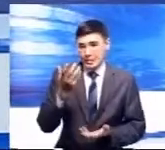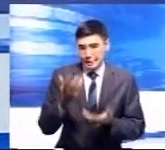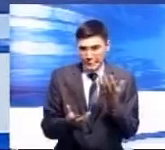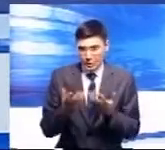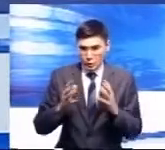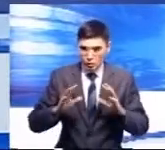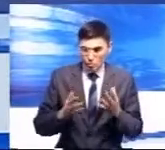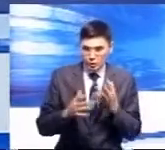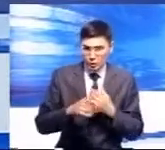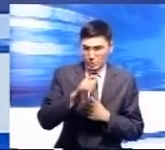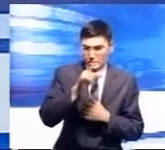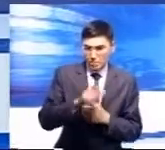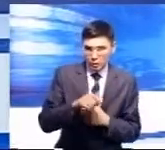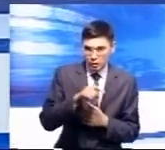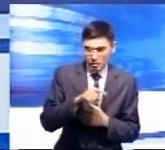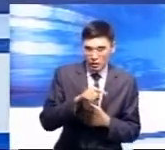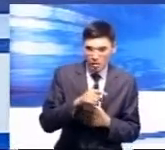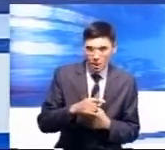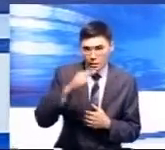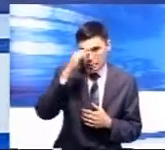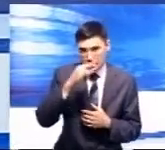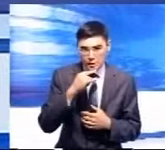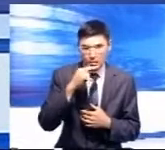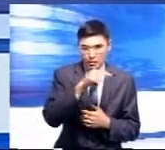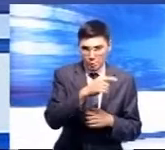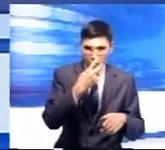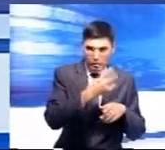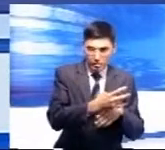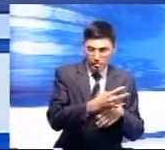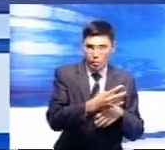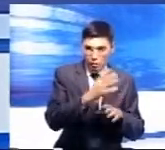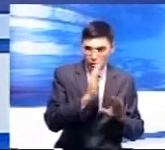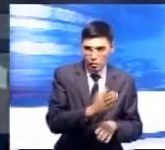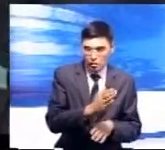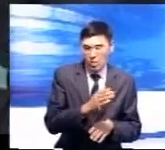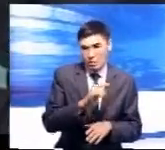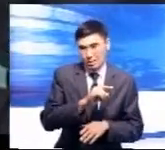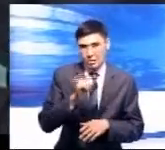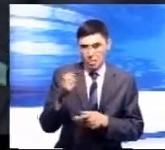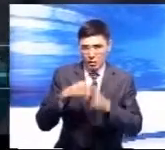представляет опасность для родного государства, то возвращать его обратно в страну не будут.